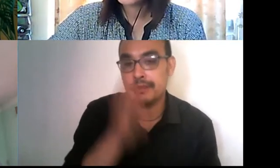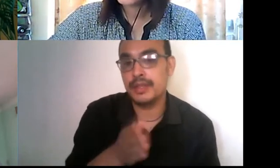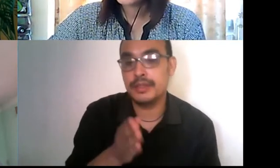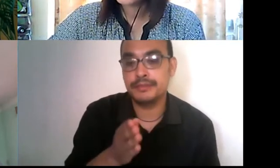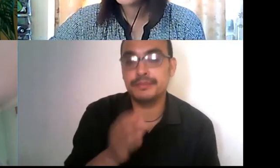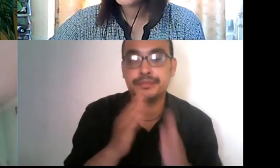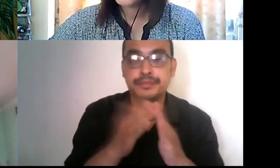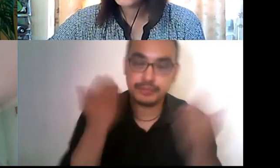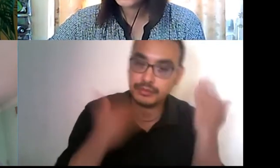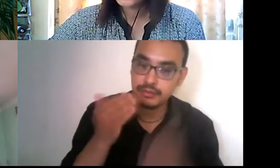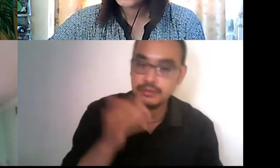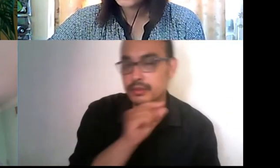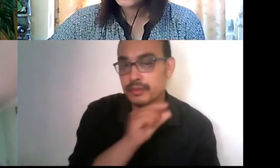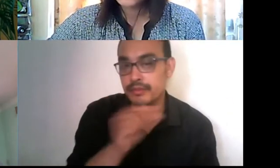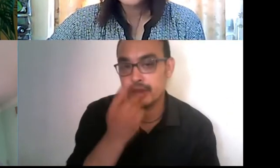को कस्ता